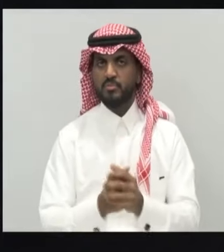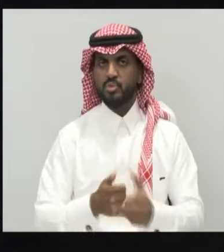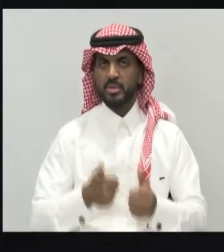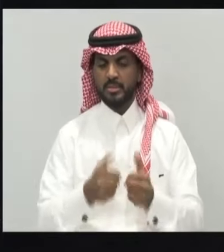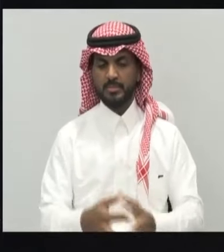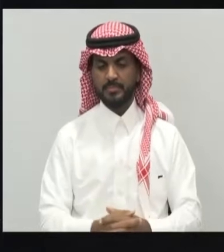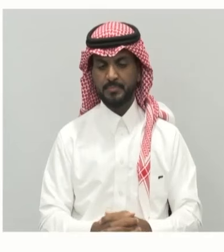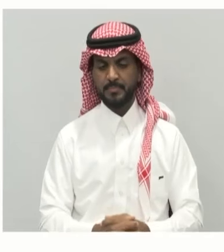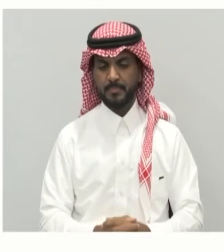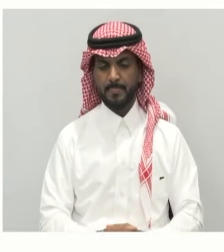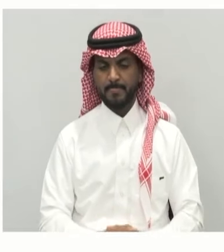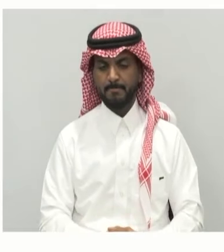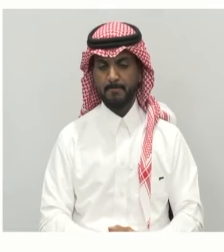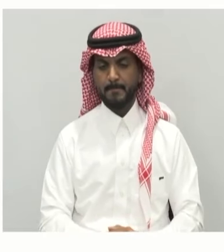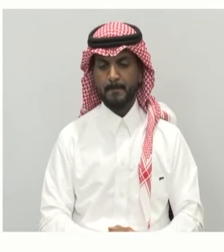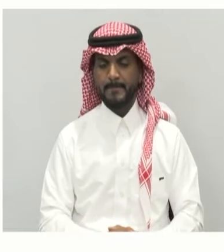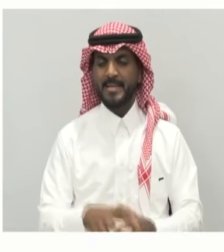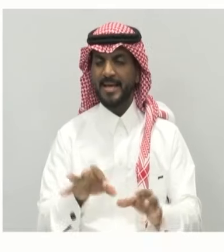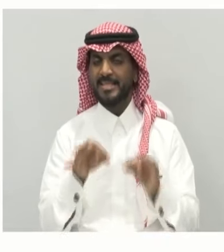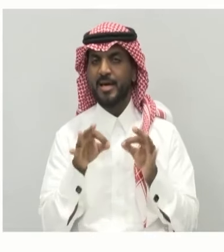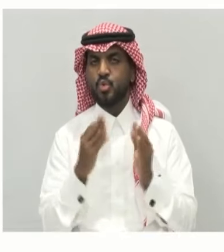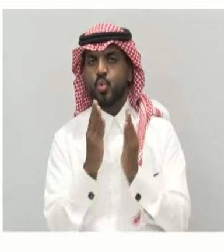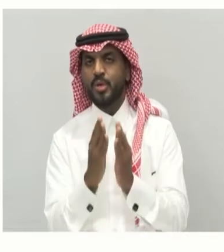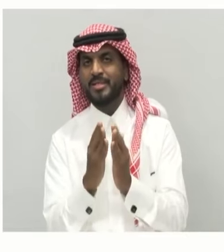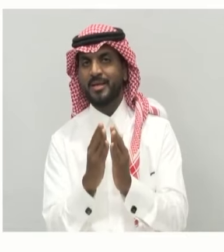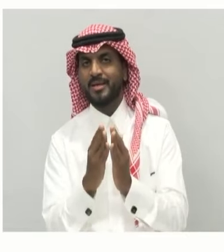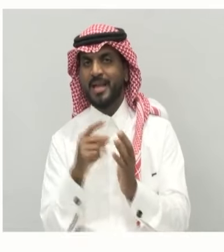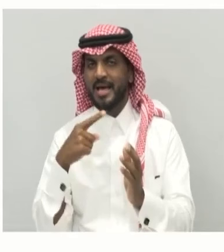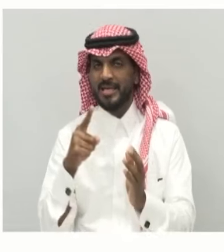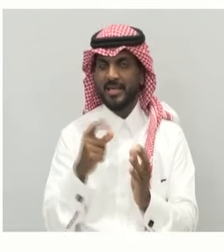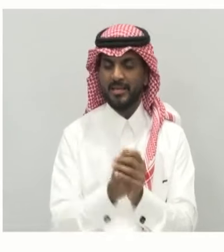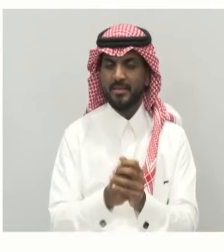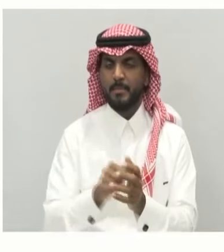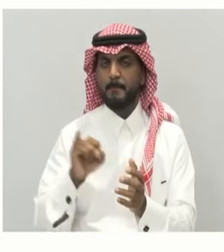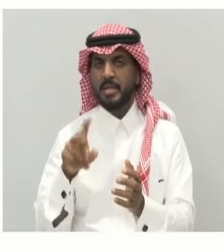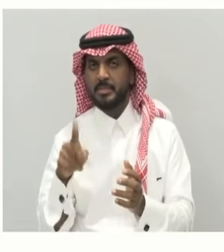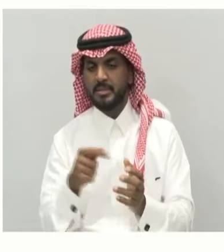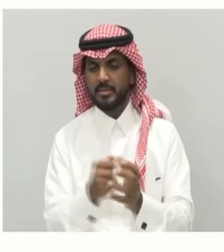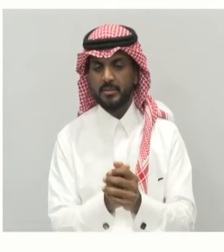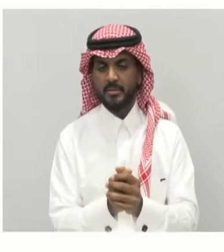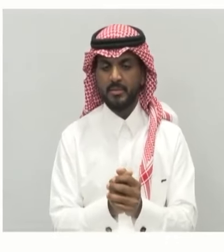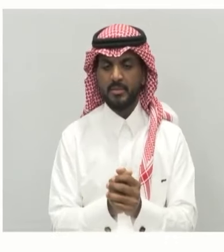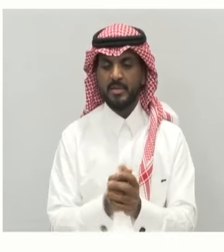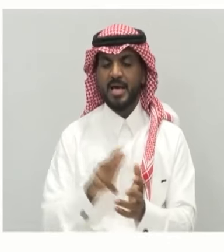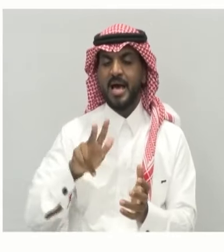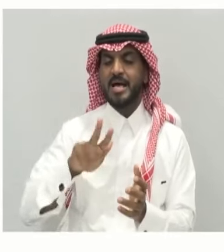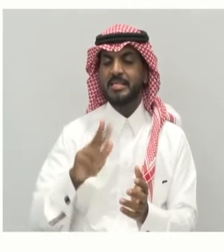مبدعين اسعدكم الله اختار الوحده الانسب مليمتر